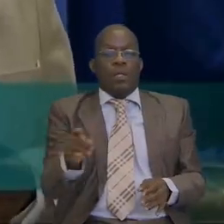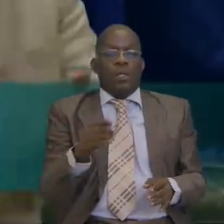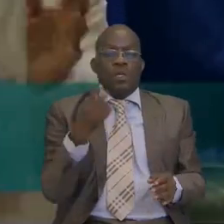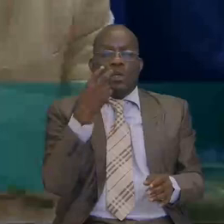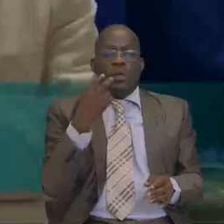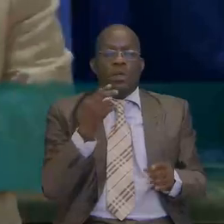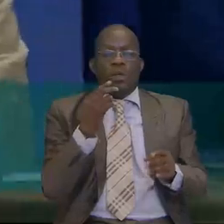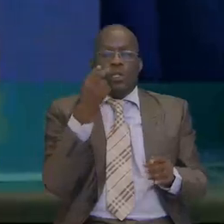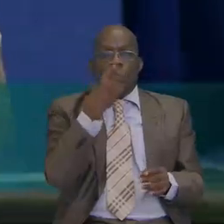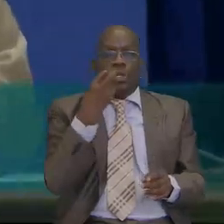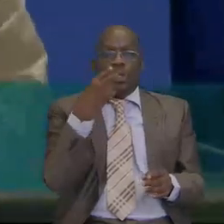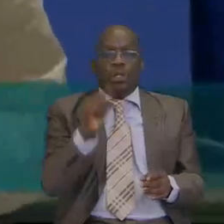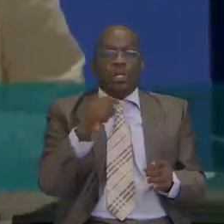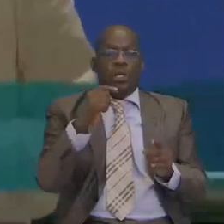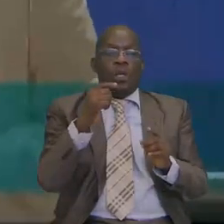assurance audace. Verset